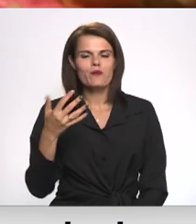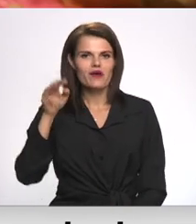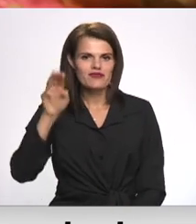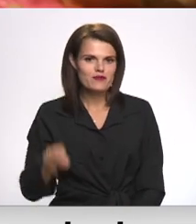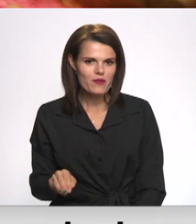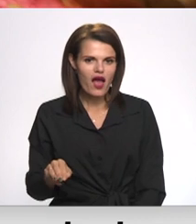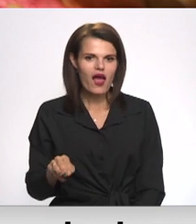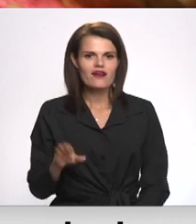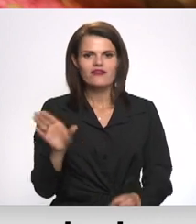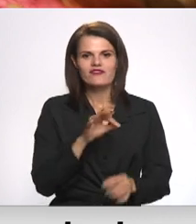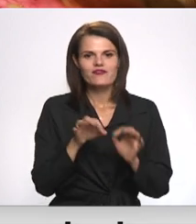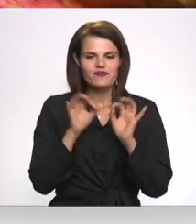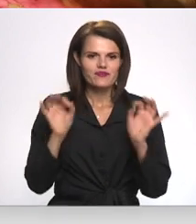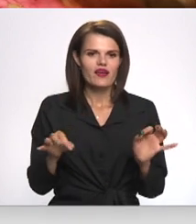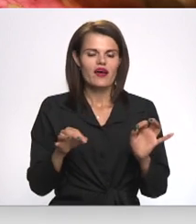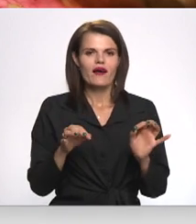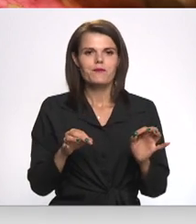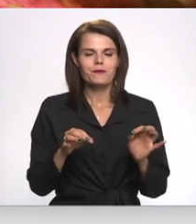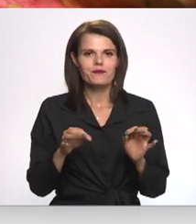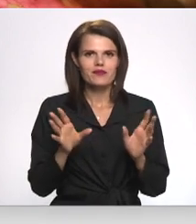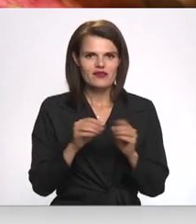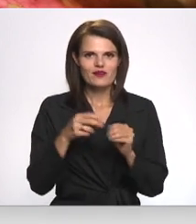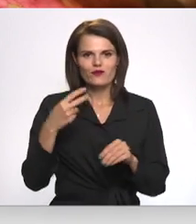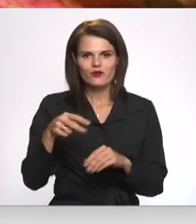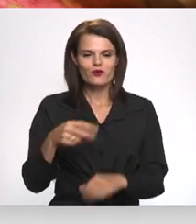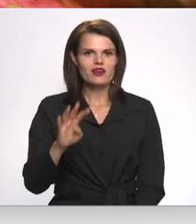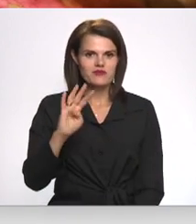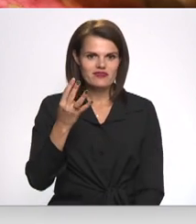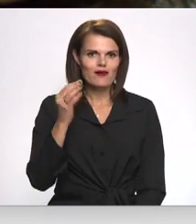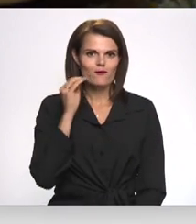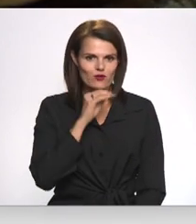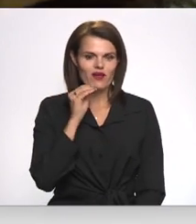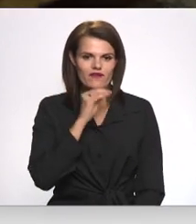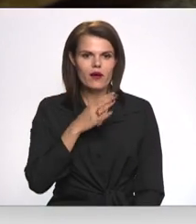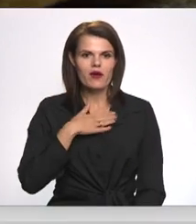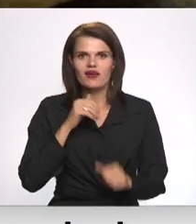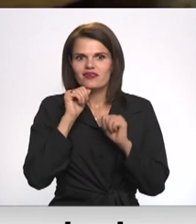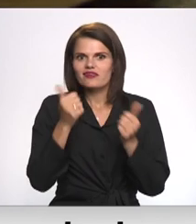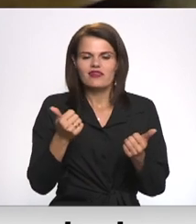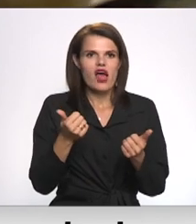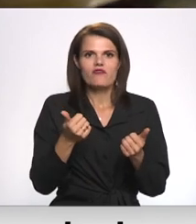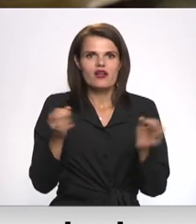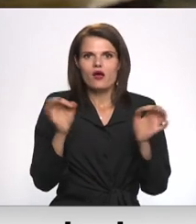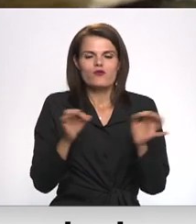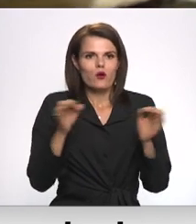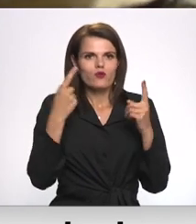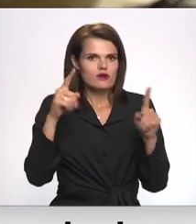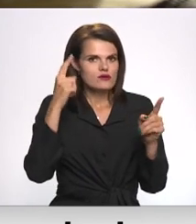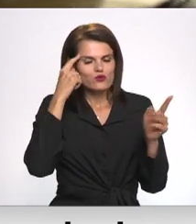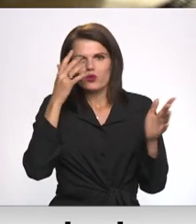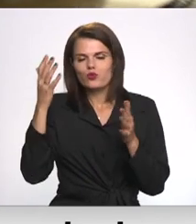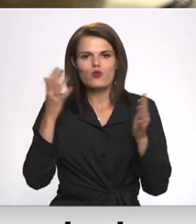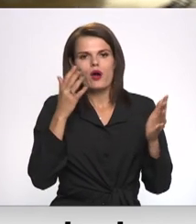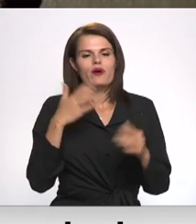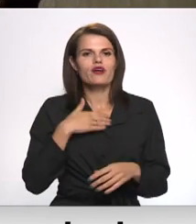sākās ar to. Es atvainojos nolādēt to 24. Februāri. Es nevarēju vispār nekam pieķerties. Es domāju,